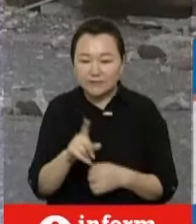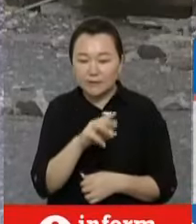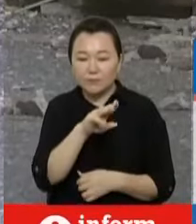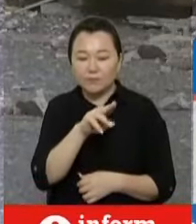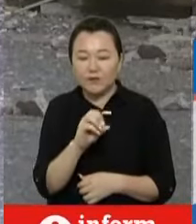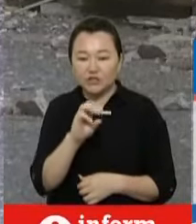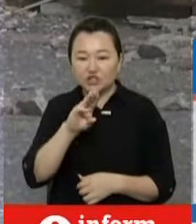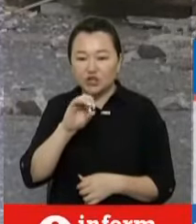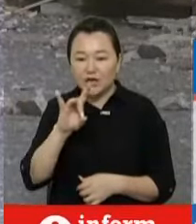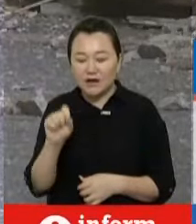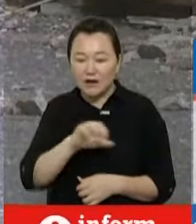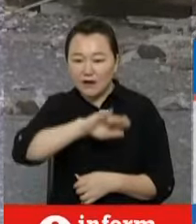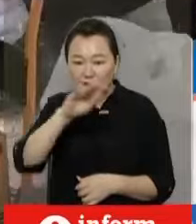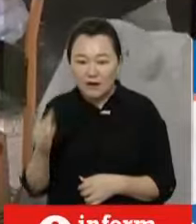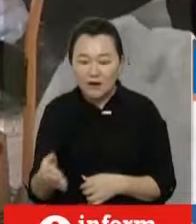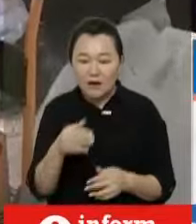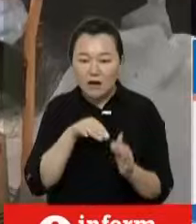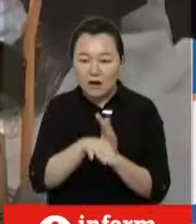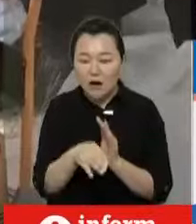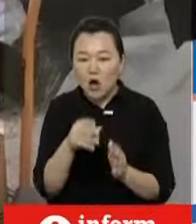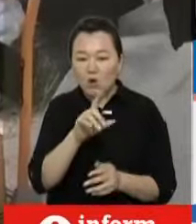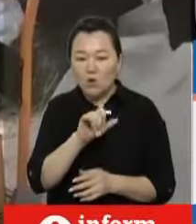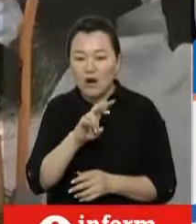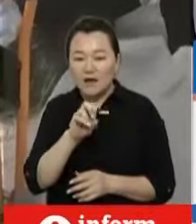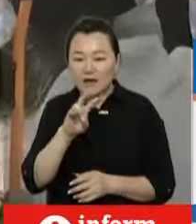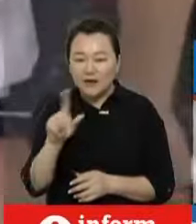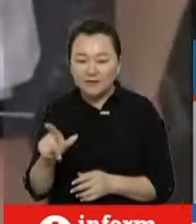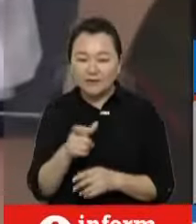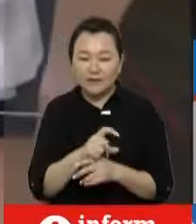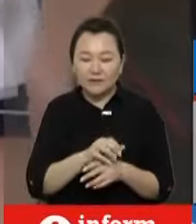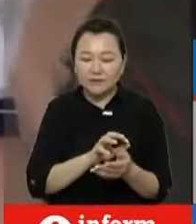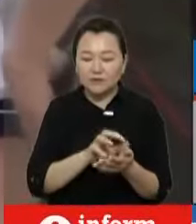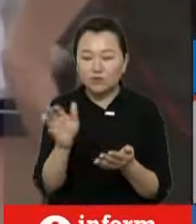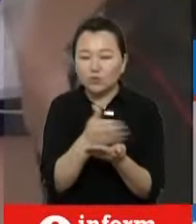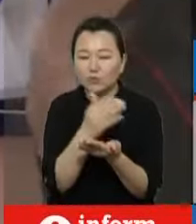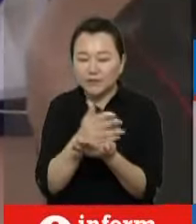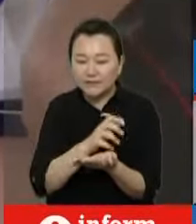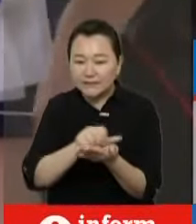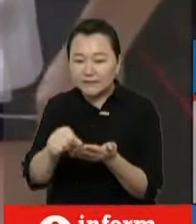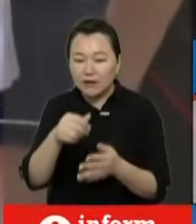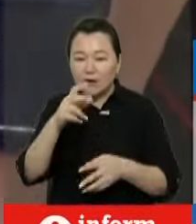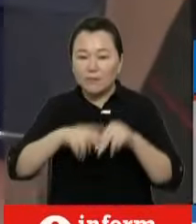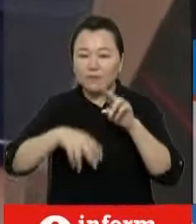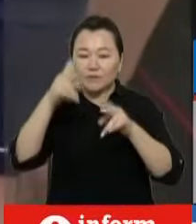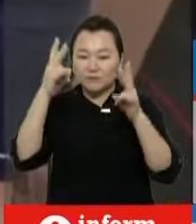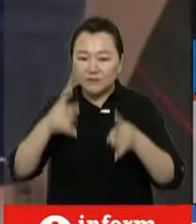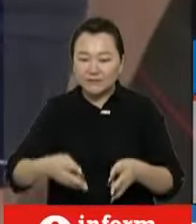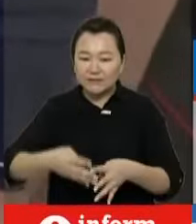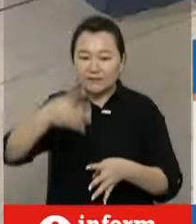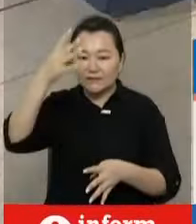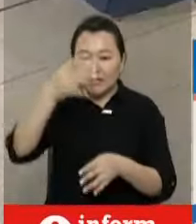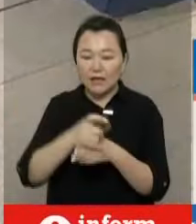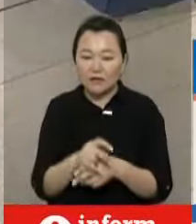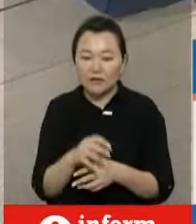тем временем в наиболее пострадавшем городе хуалянь начали сносить повреждённые постройки в ряде районов до сих пор не ходит транспорт нет воды